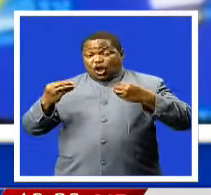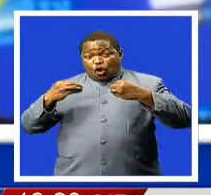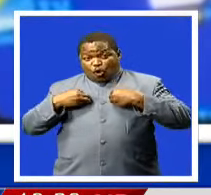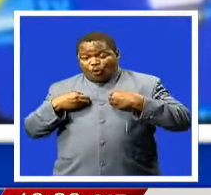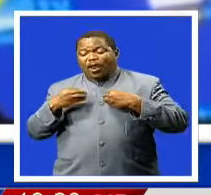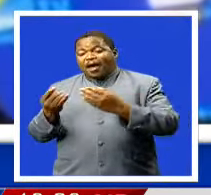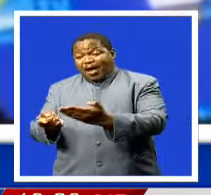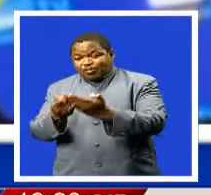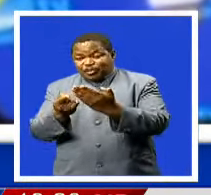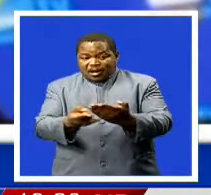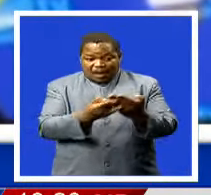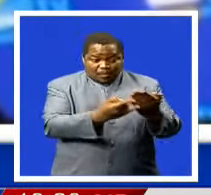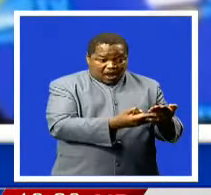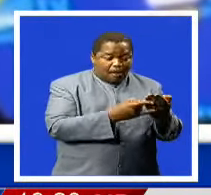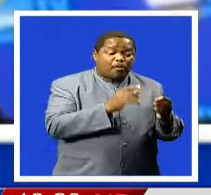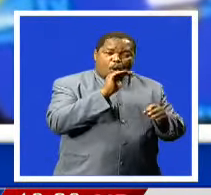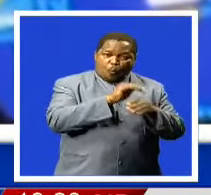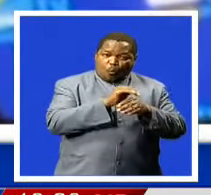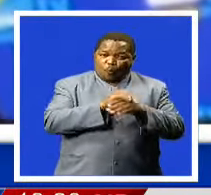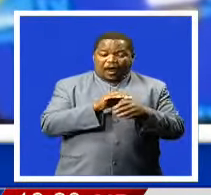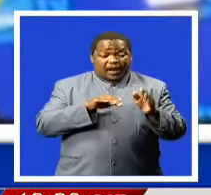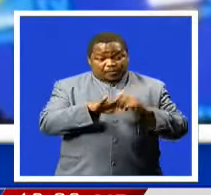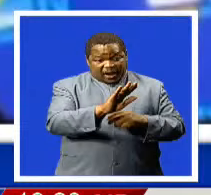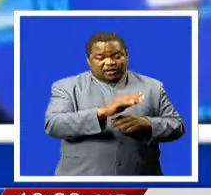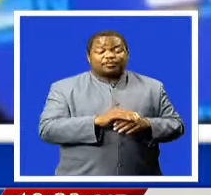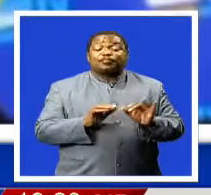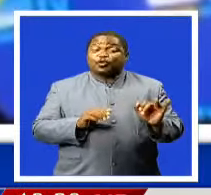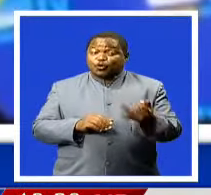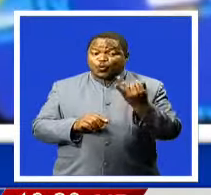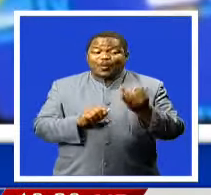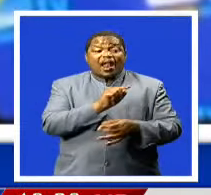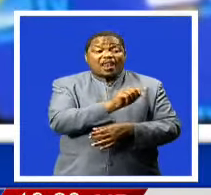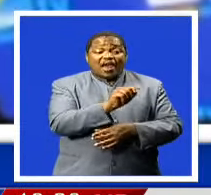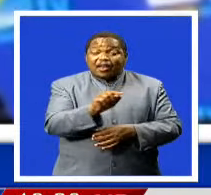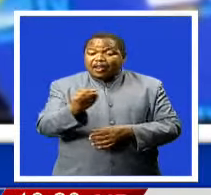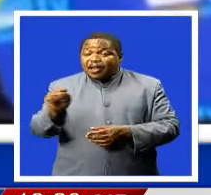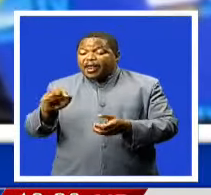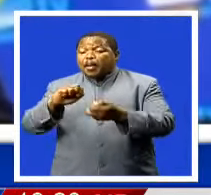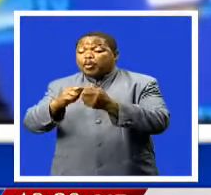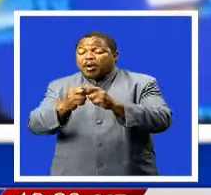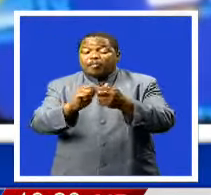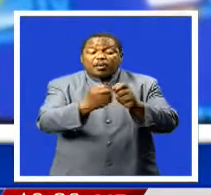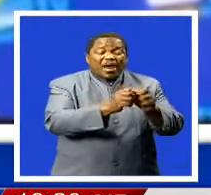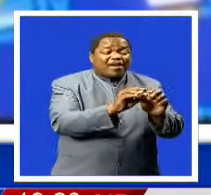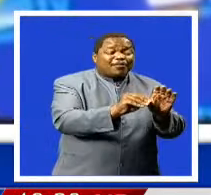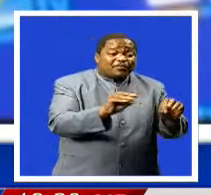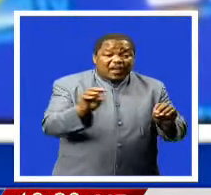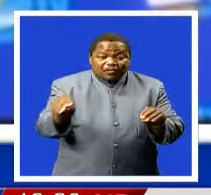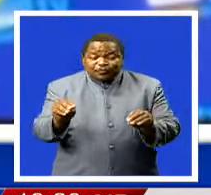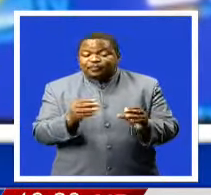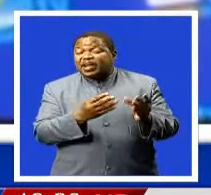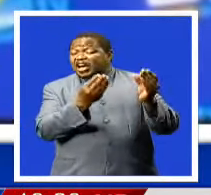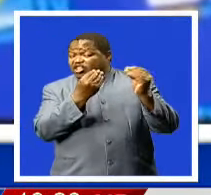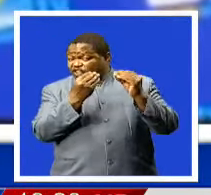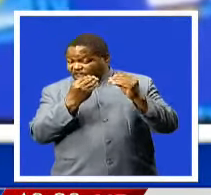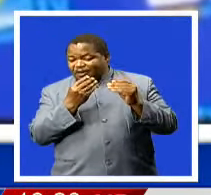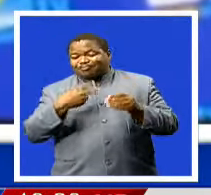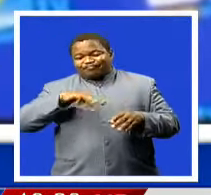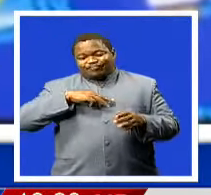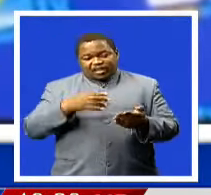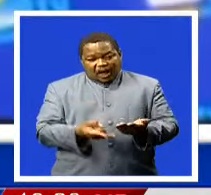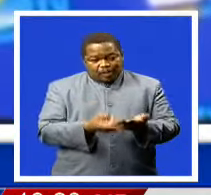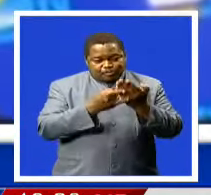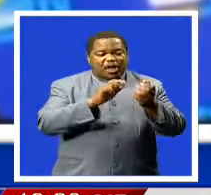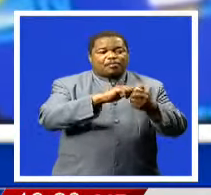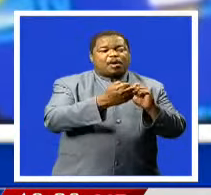Leti nkinga tabo labatibikako siyatisombulula yini? Mangabe kuyasehlula bese siyahamba siyobika kuNdunankulu na cabinet